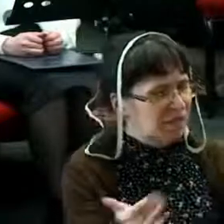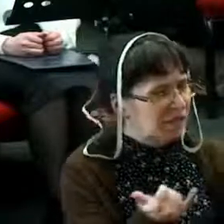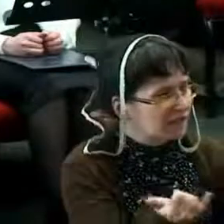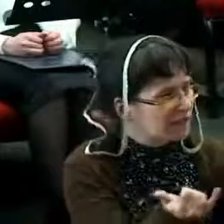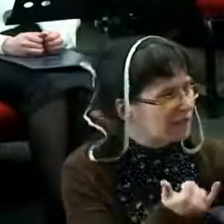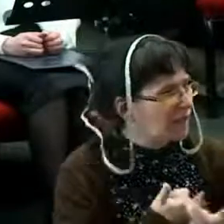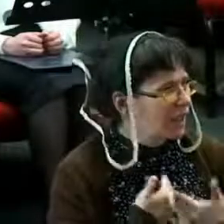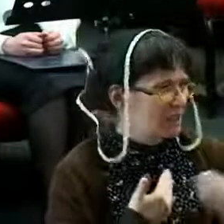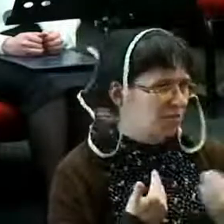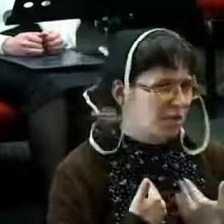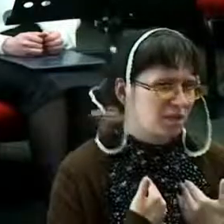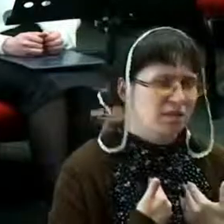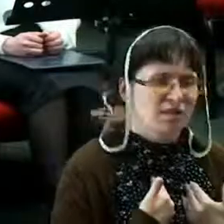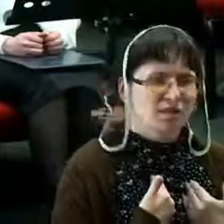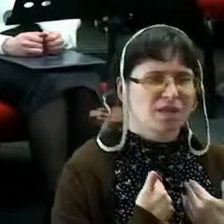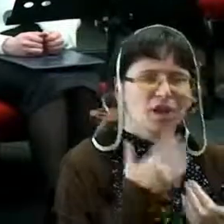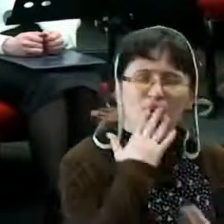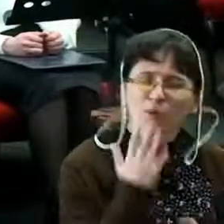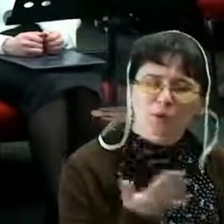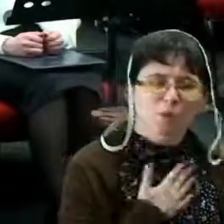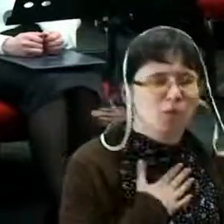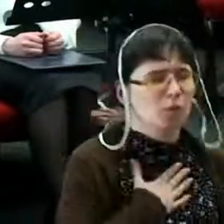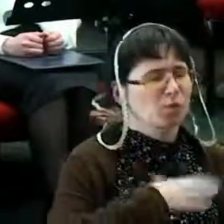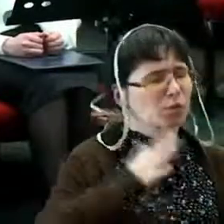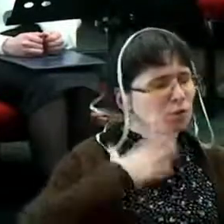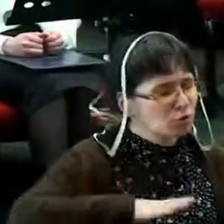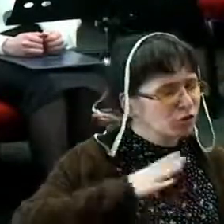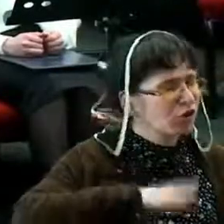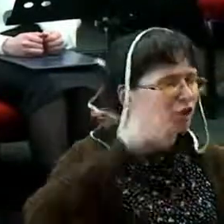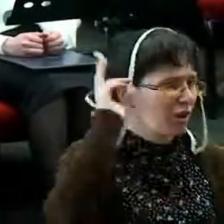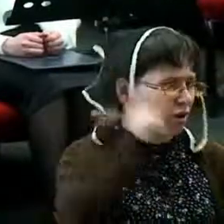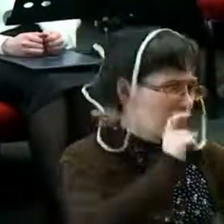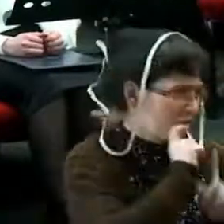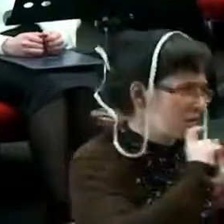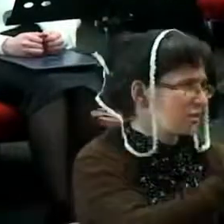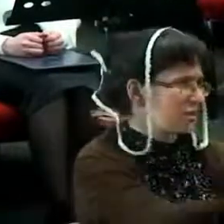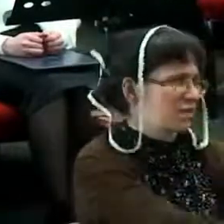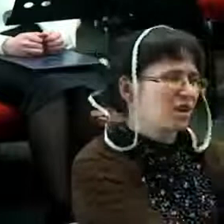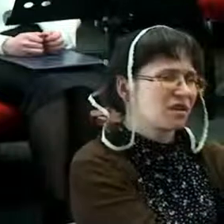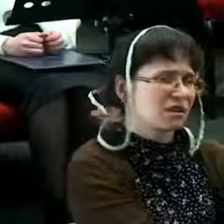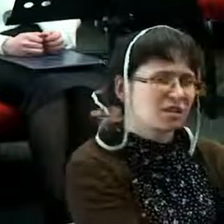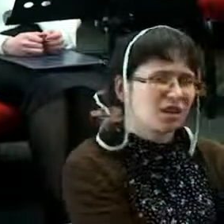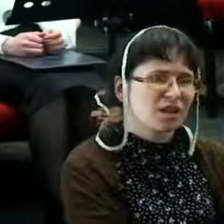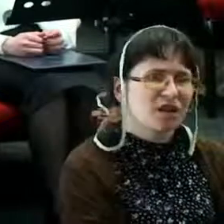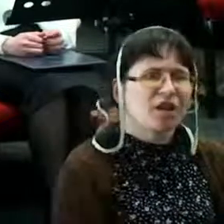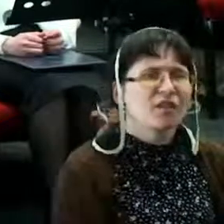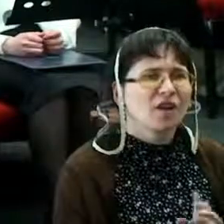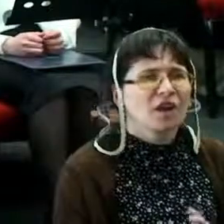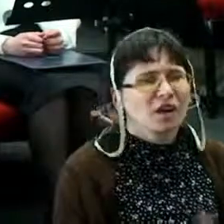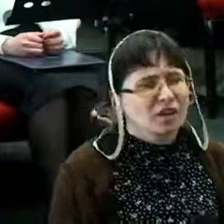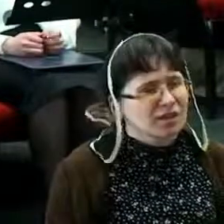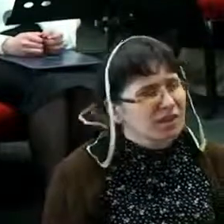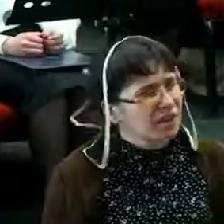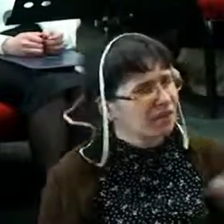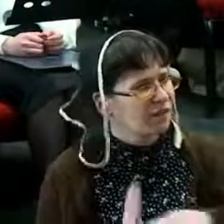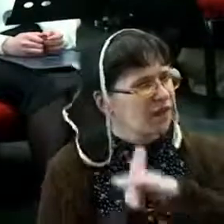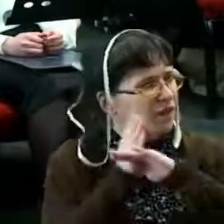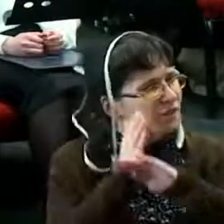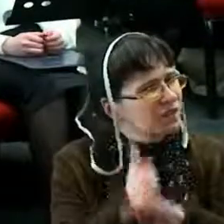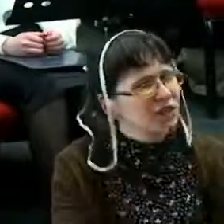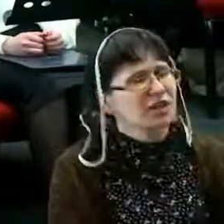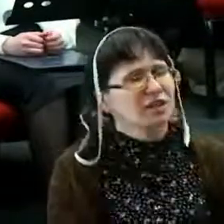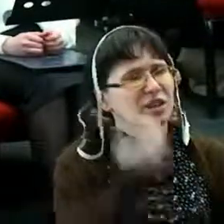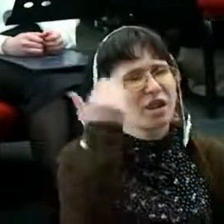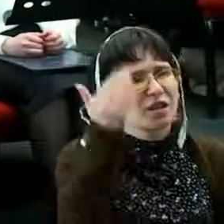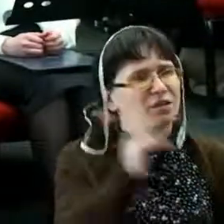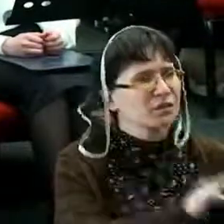промовля. Люблю і чекаю, давно я тебе, війди в мою радість, це